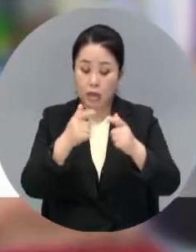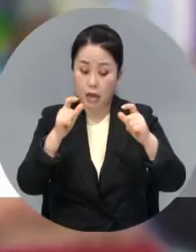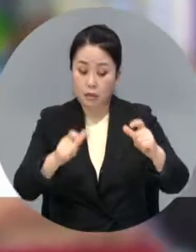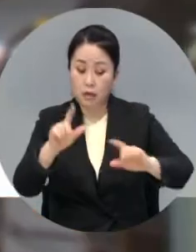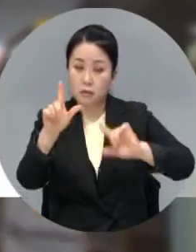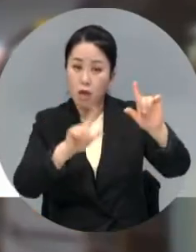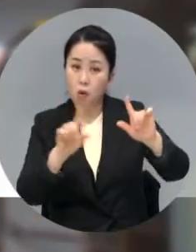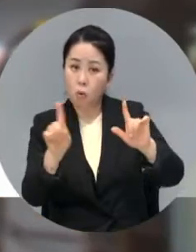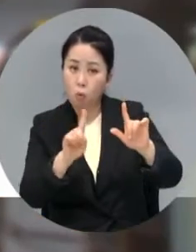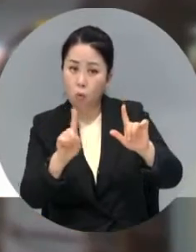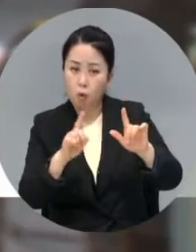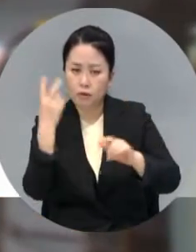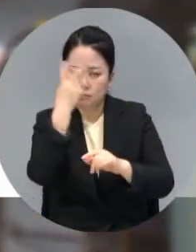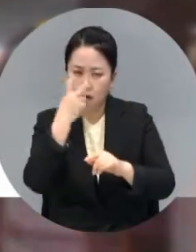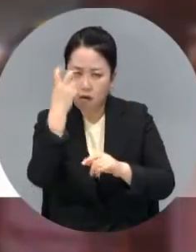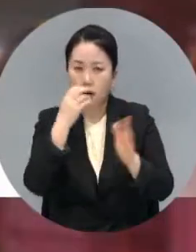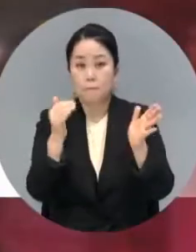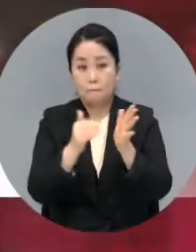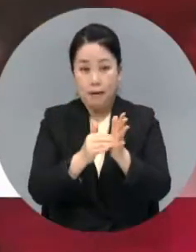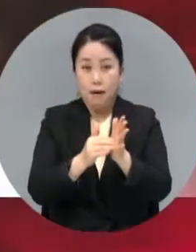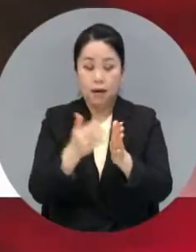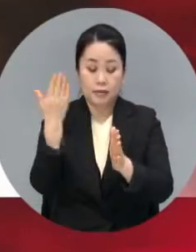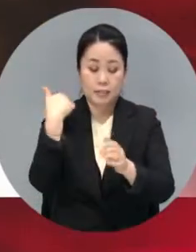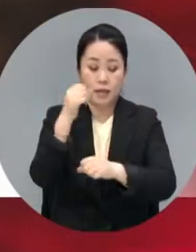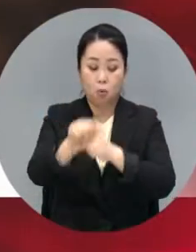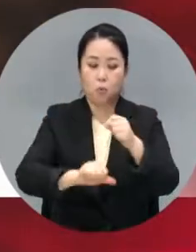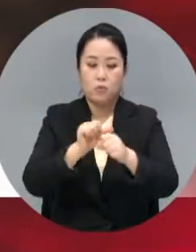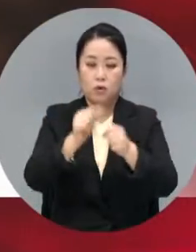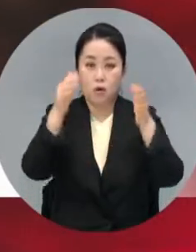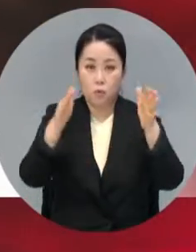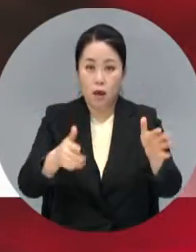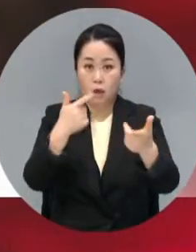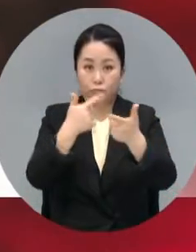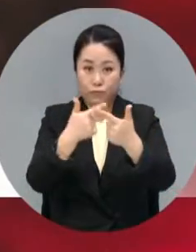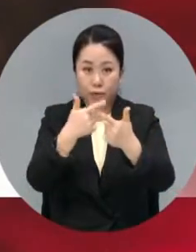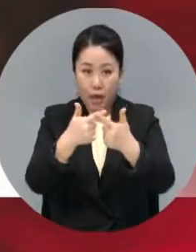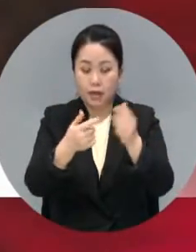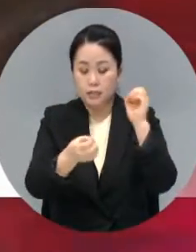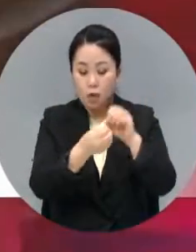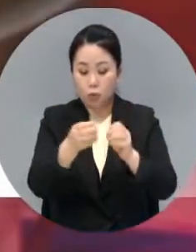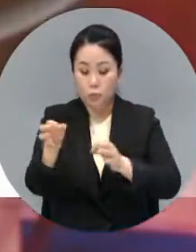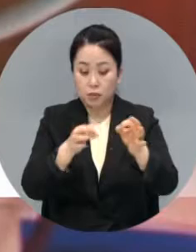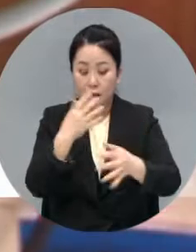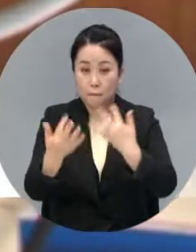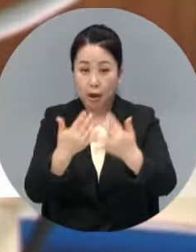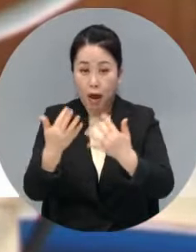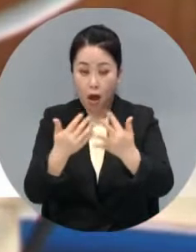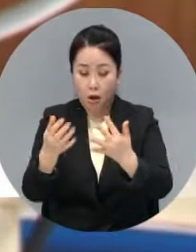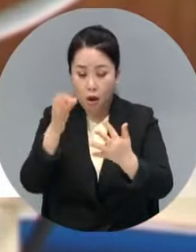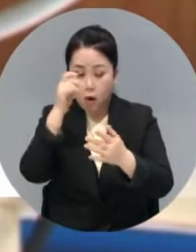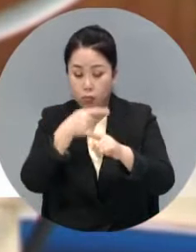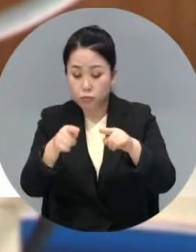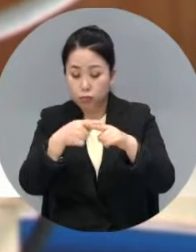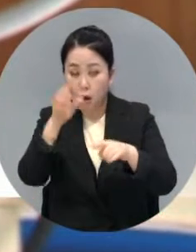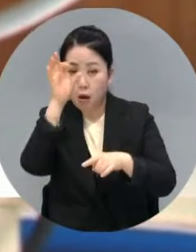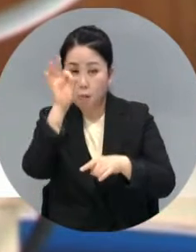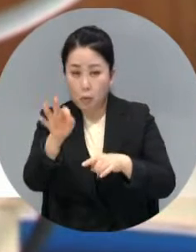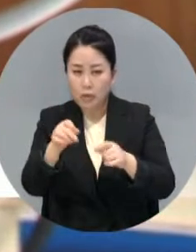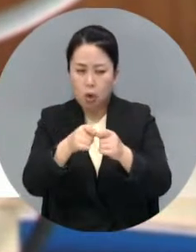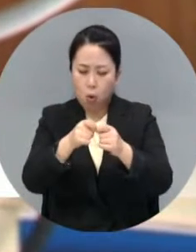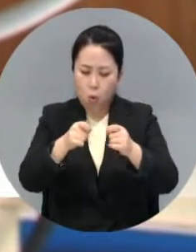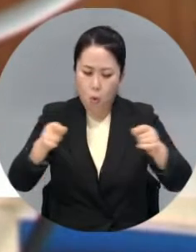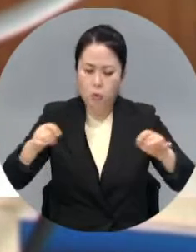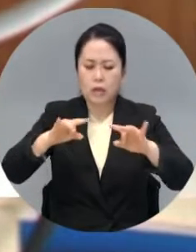해봤습니다 지난 5년간 부산 전통시장에서 발생한 화제를 분석해 봤더니 노후 전선으로 인한 전기 합선